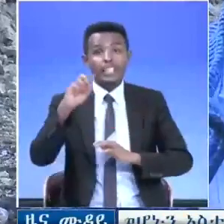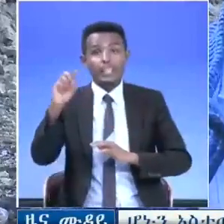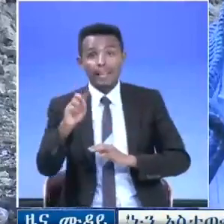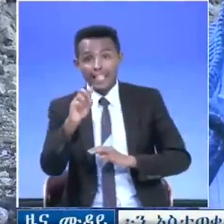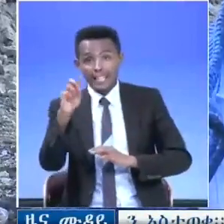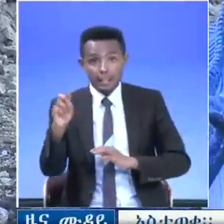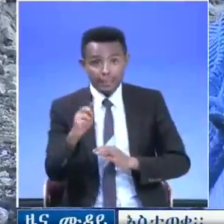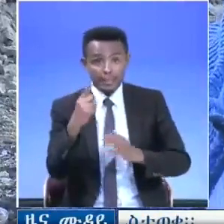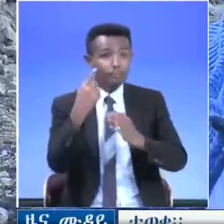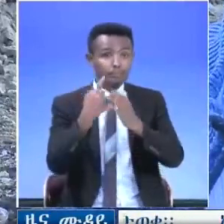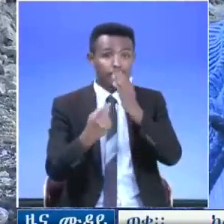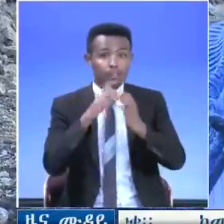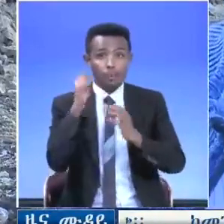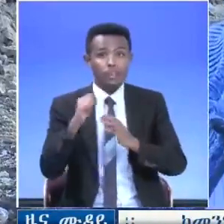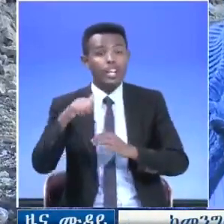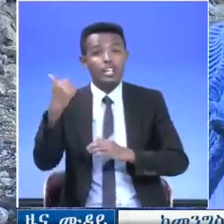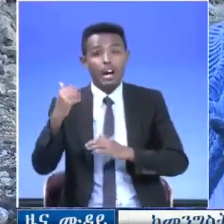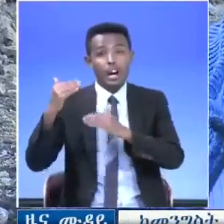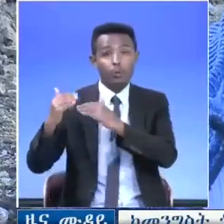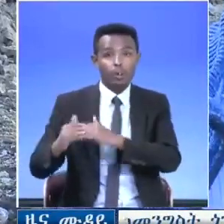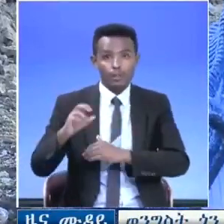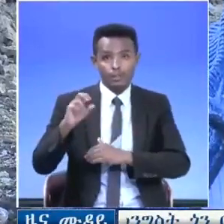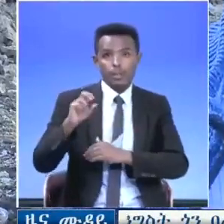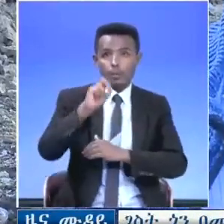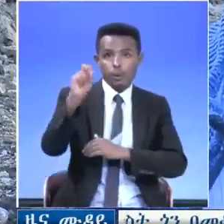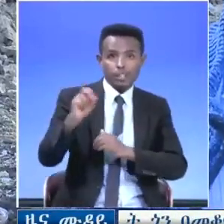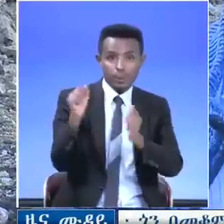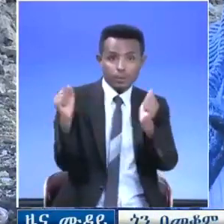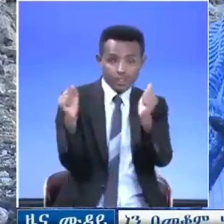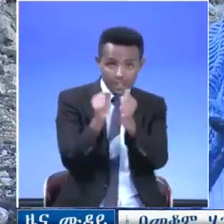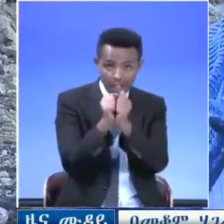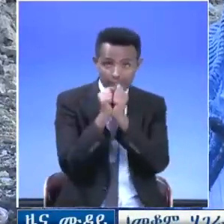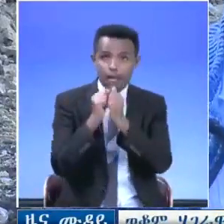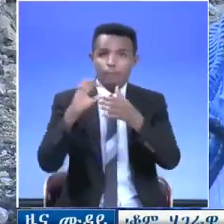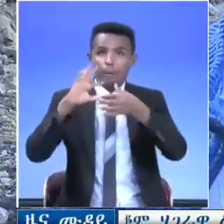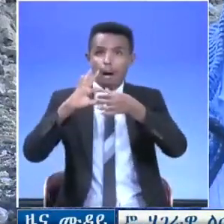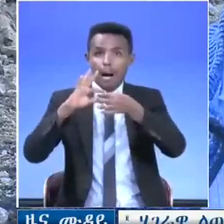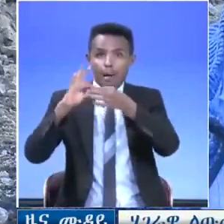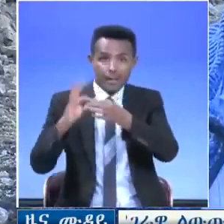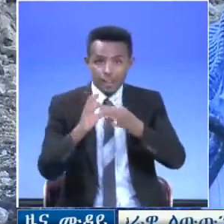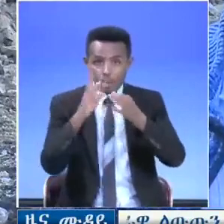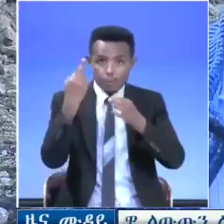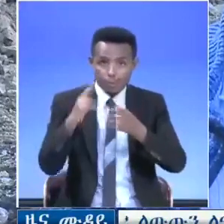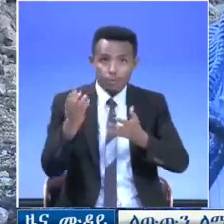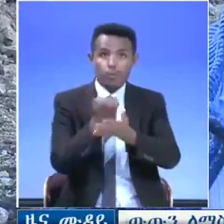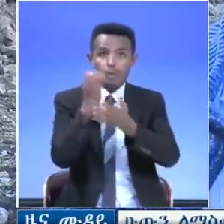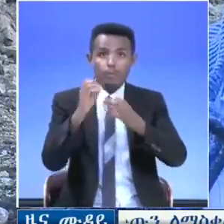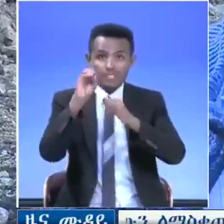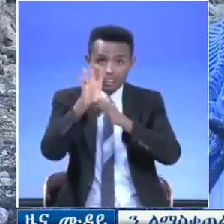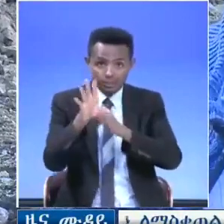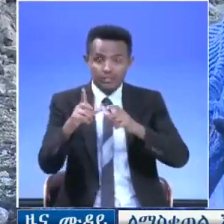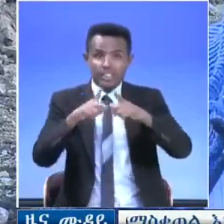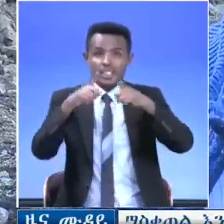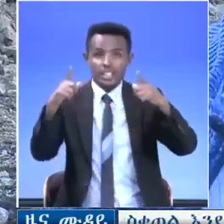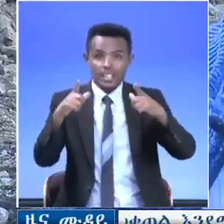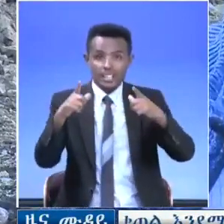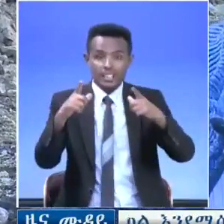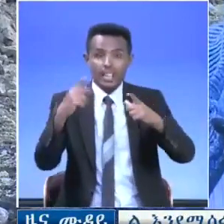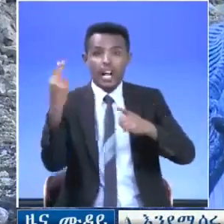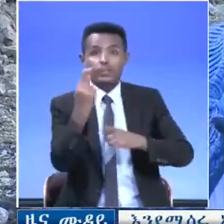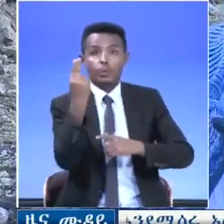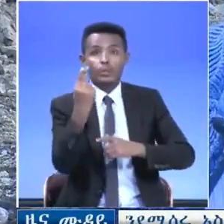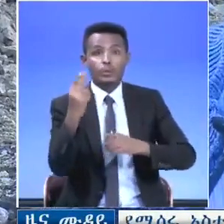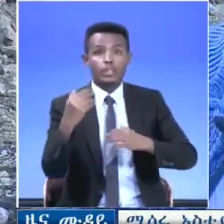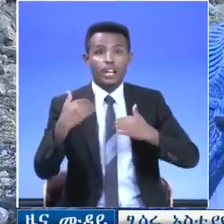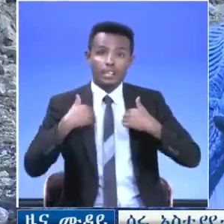ይቅርና ከሌሎች ወረዳዎች አጎራባች ወረዳዎች ጋር በማህበራዊም ሆነ በኢኮኖሚያዊ ዘርፉ ላይ ትልቅ ተጽዕኖና ትልቅ አስተዋጽኦ